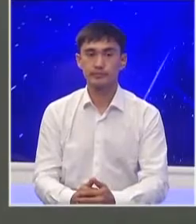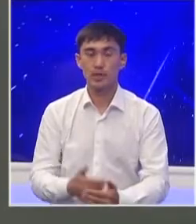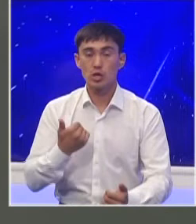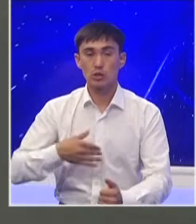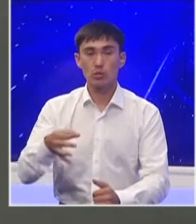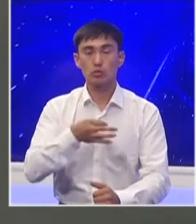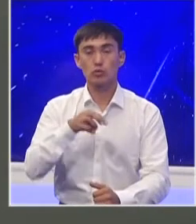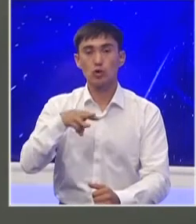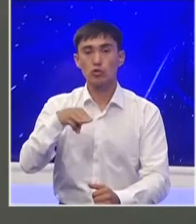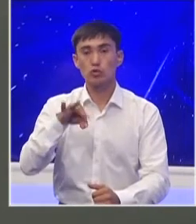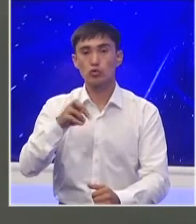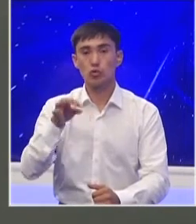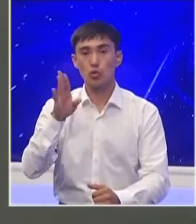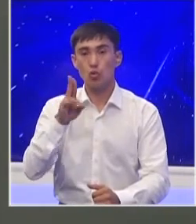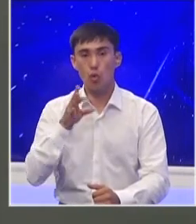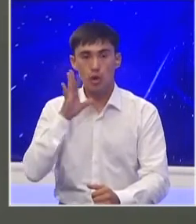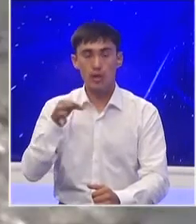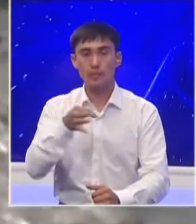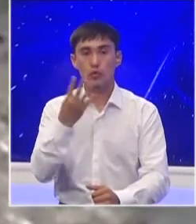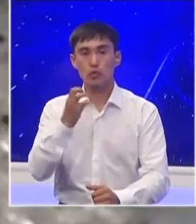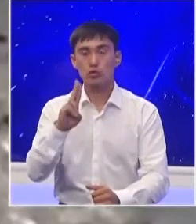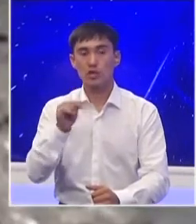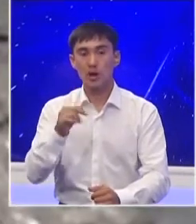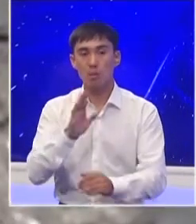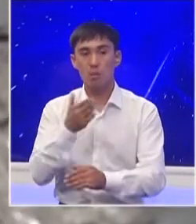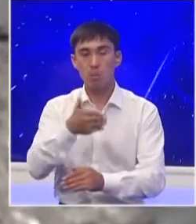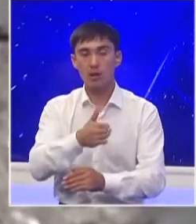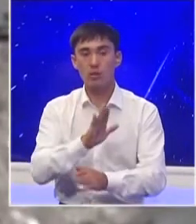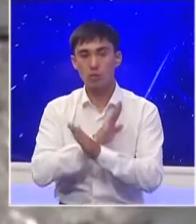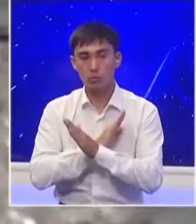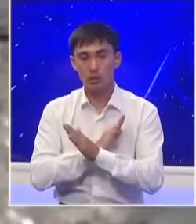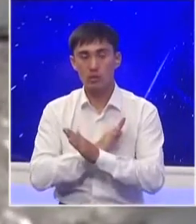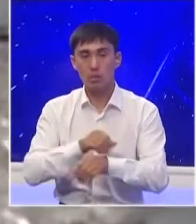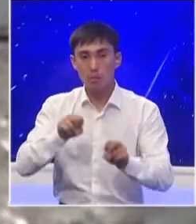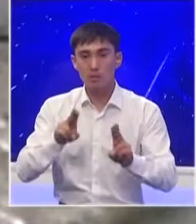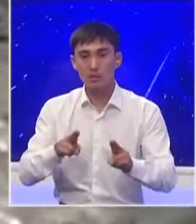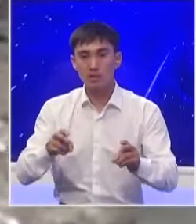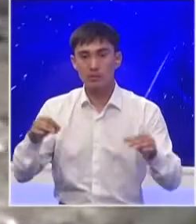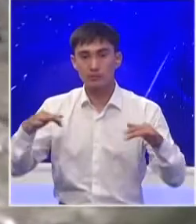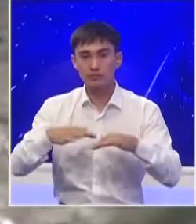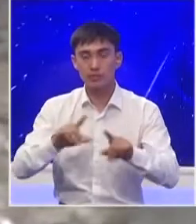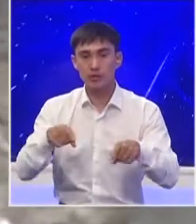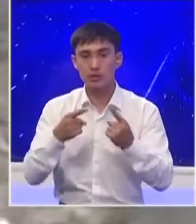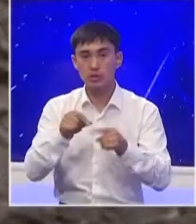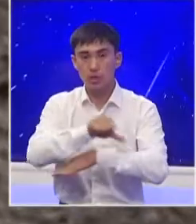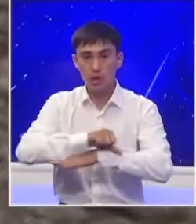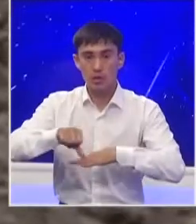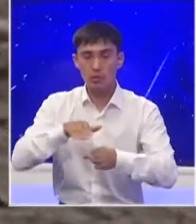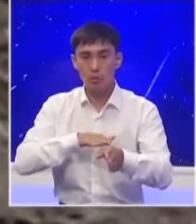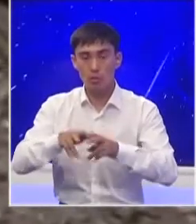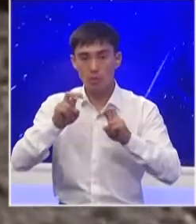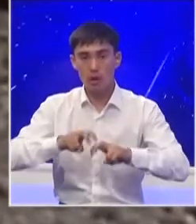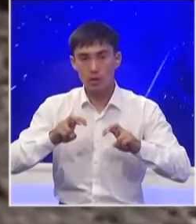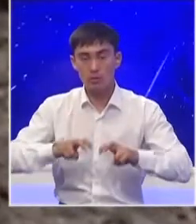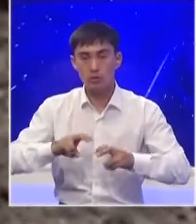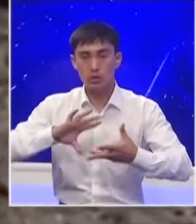ауданындағы Тұзды көлде 450 балық қырылып қалды. Шұғыл арнайы мамандардан жұмыс тобы құрылып, жағалауды толықтай бақылауға алған.